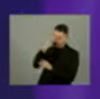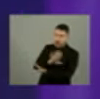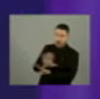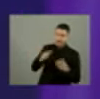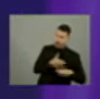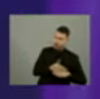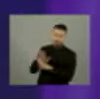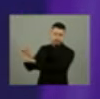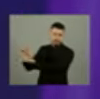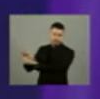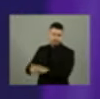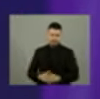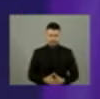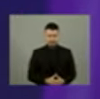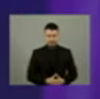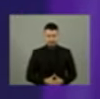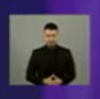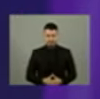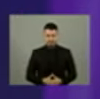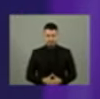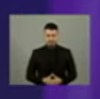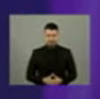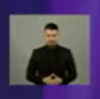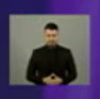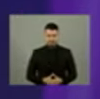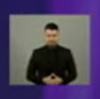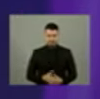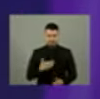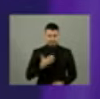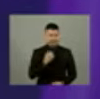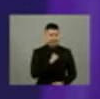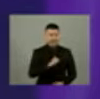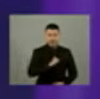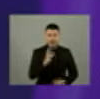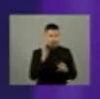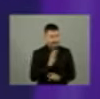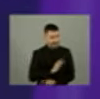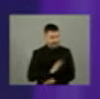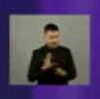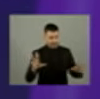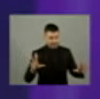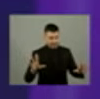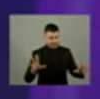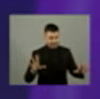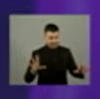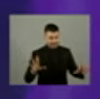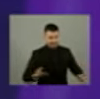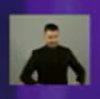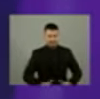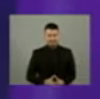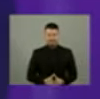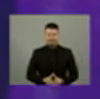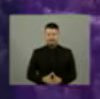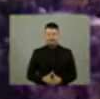εκλεγμένος αρχηγός και του λέει να πας σε εκλογές. Και αυτός λέει βρείτε μου αντίπαλο. Δεν πρέπει κάποιος να σηκώσει το χέρι του και να πει είμαι